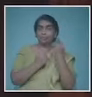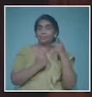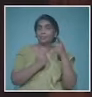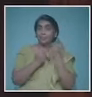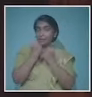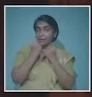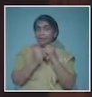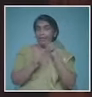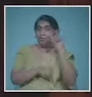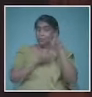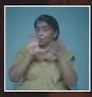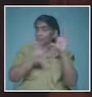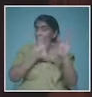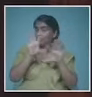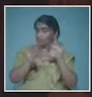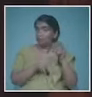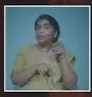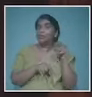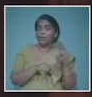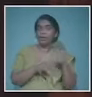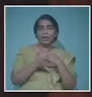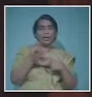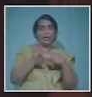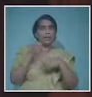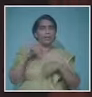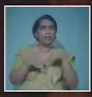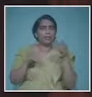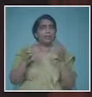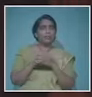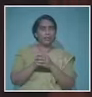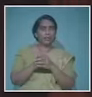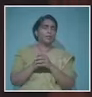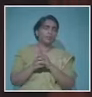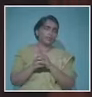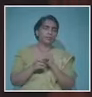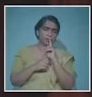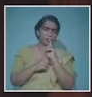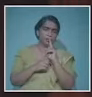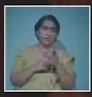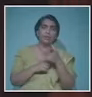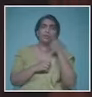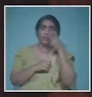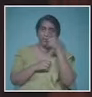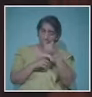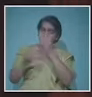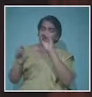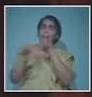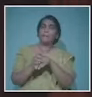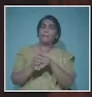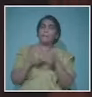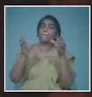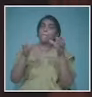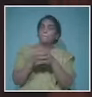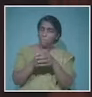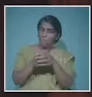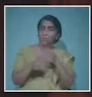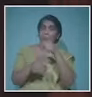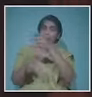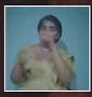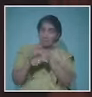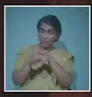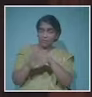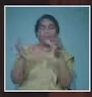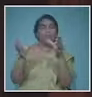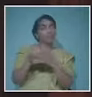සමෘද්ධිය තේරීම දේශපාලන පක්ෂ ගත්තොත් එහෙම කියන්න දෙයක් නැහැ. ඔබතුමා නියෝජනය කරන පක්ෂෙත් ඔබතුමා නියෝජනය